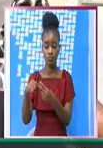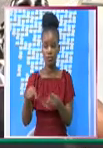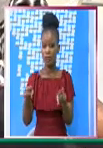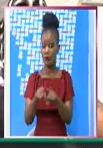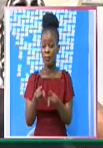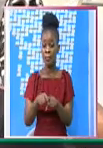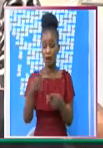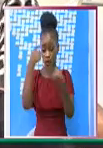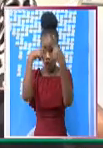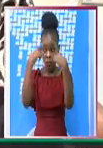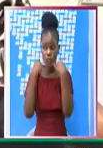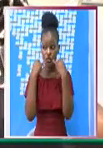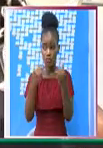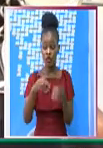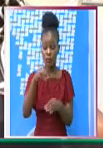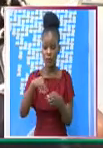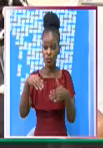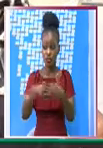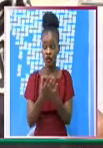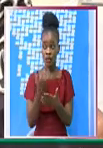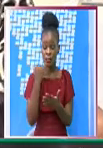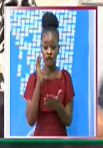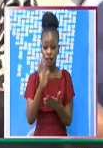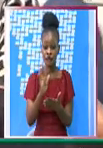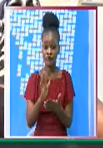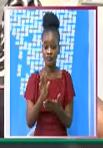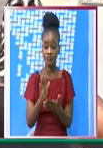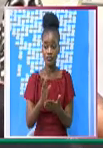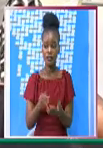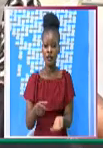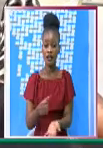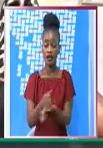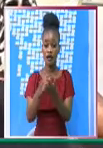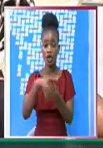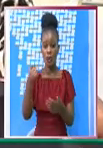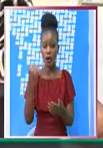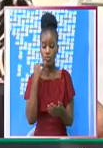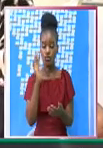ku tekinologiya eno empya Jacob Oulanyah gye babadde bamusitudde okumutwala